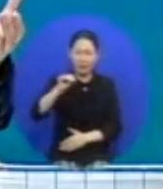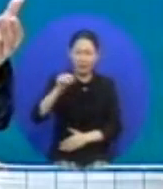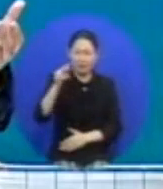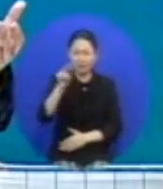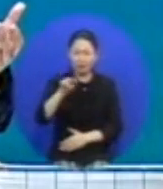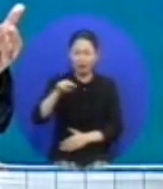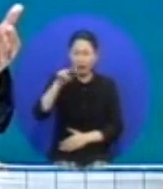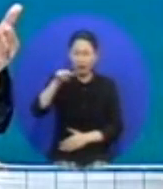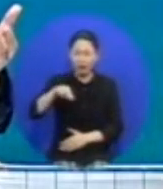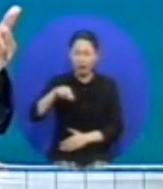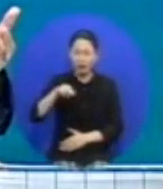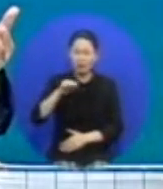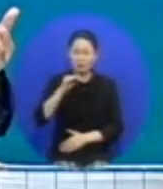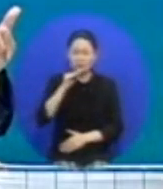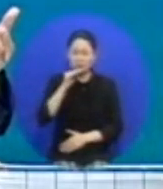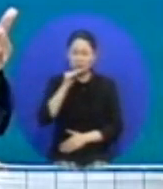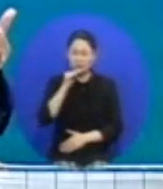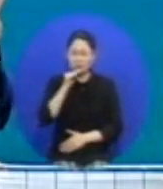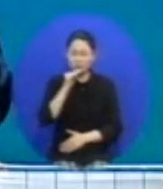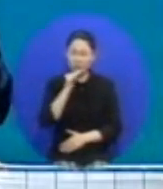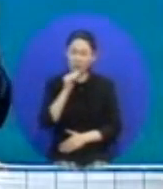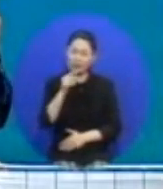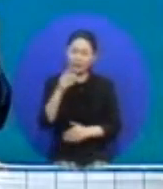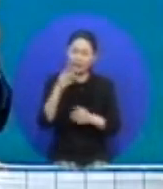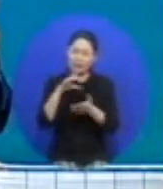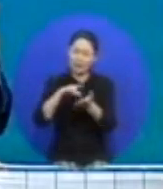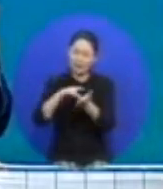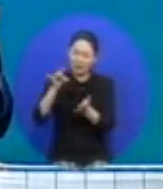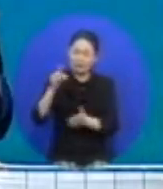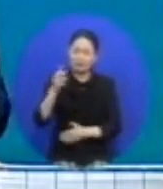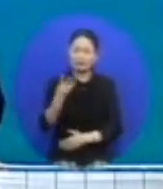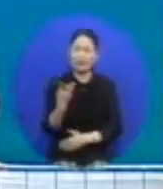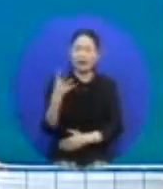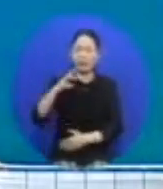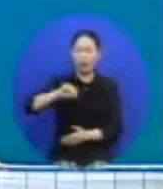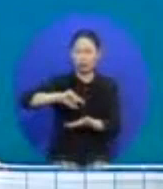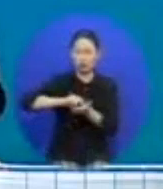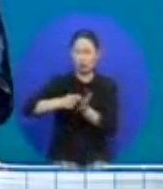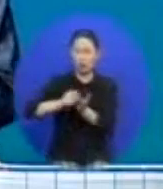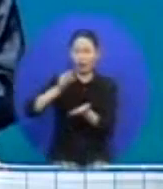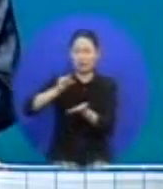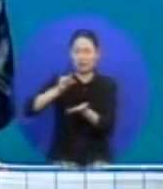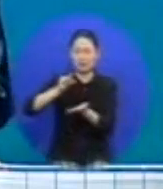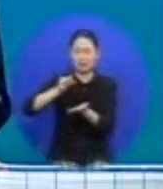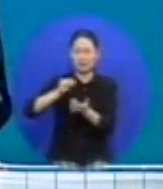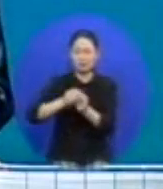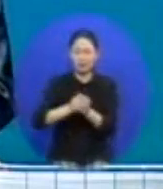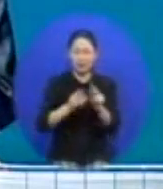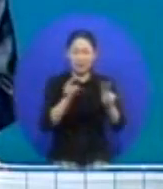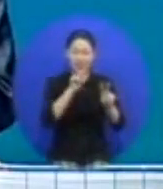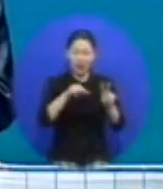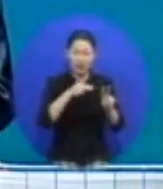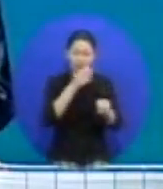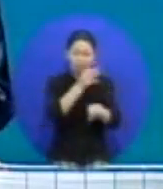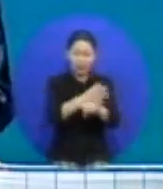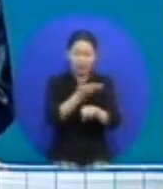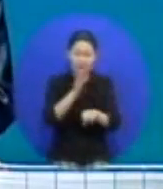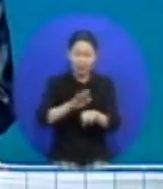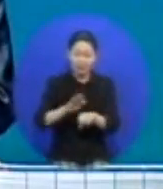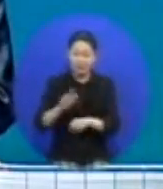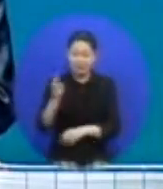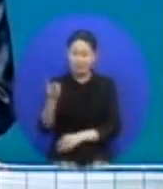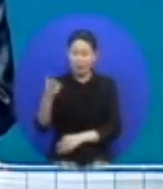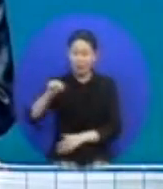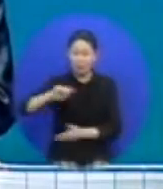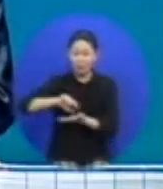안되는걸 사가지고 가격은 3억 원의 가치가 있는 것을 얻은 거죠 아 뭐 대단히 횡재